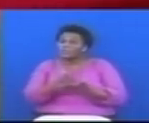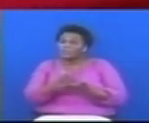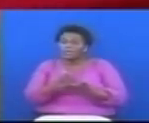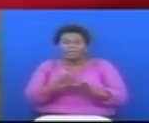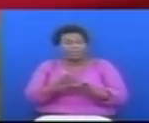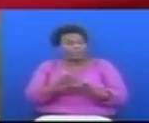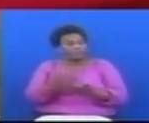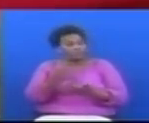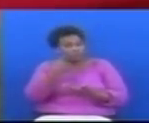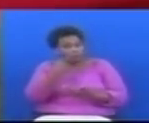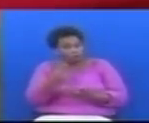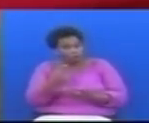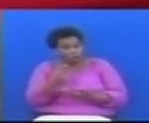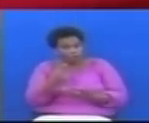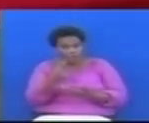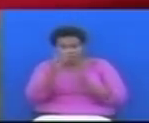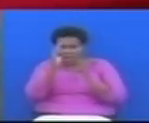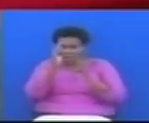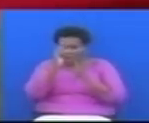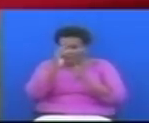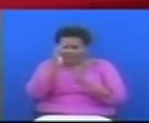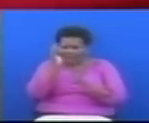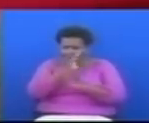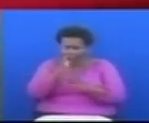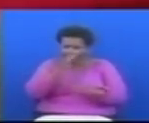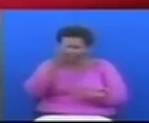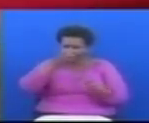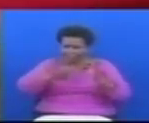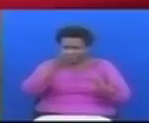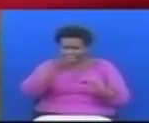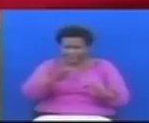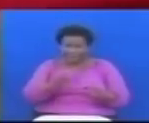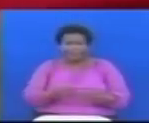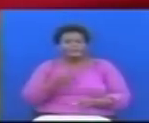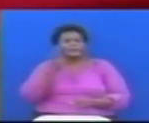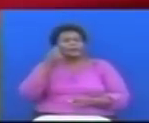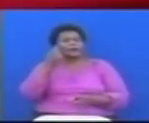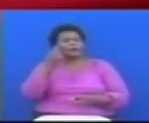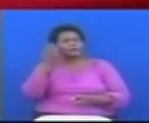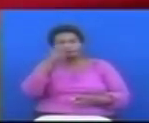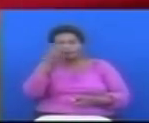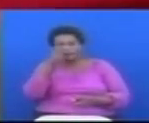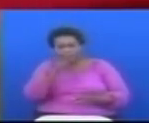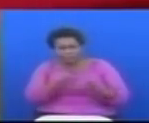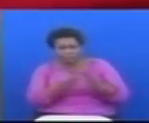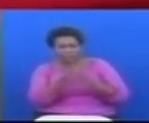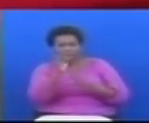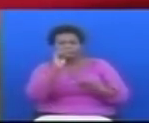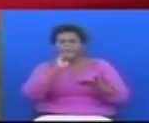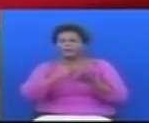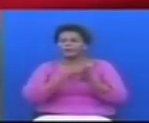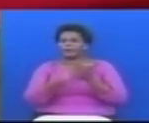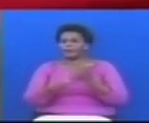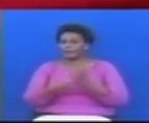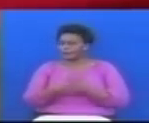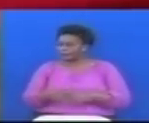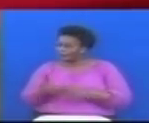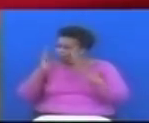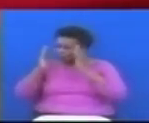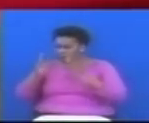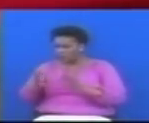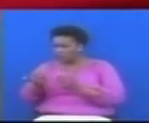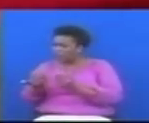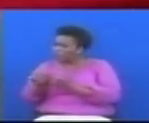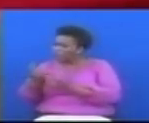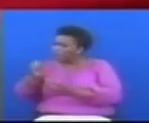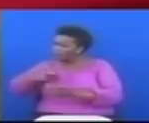mbili, tukitizama tujue suluhu ipi ambayo inatakiwa tukiwa site. Mheshimiwa Komu, naomba nipokee katika